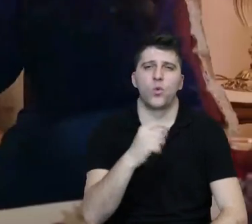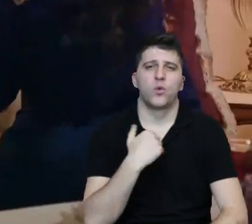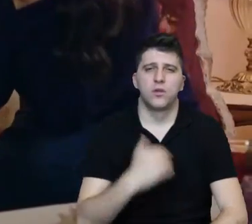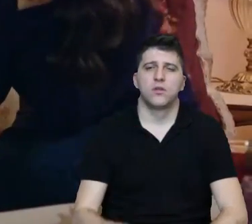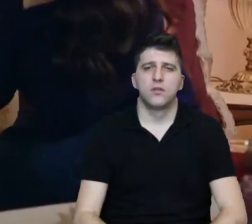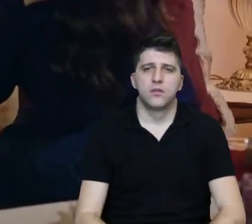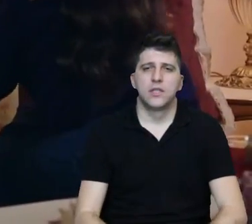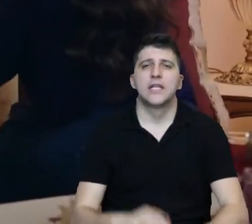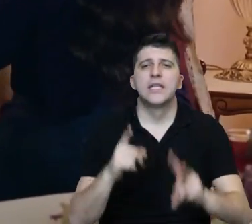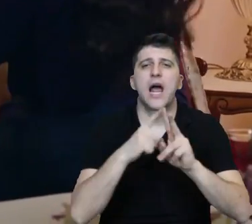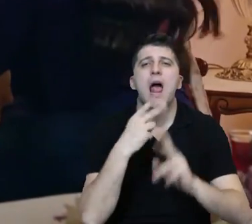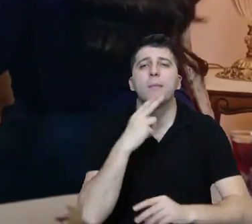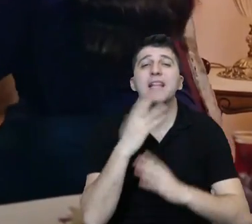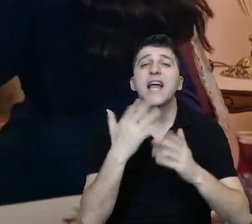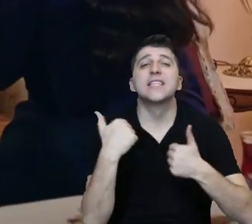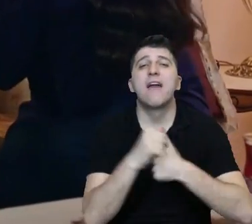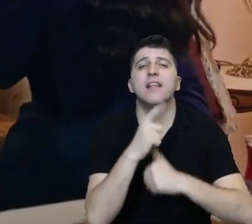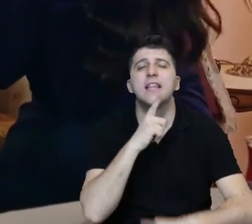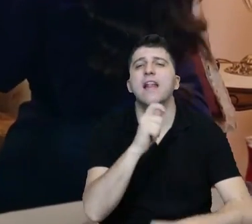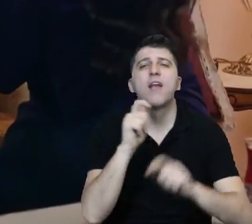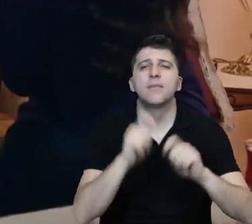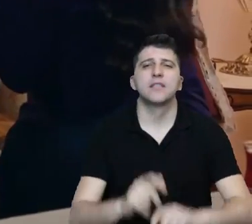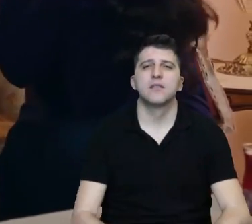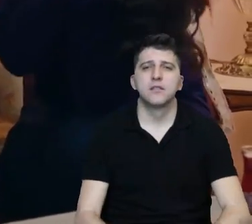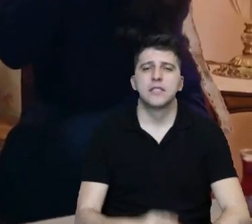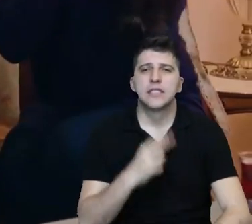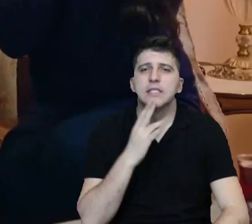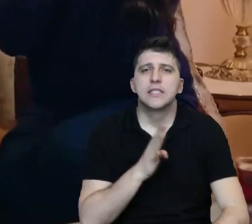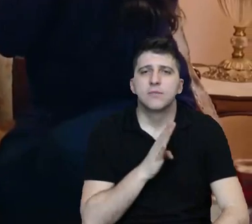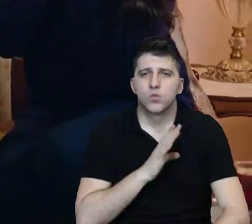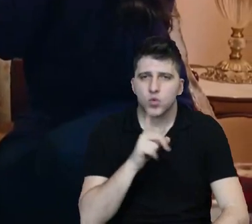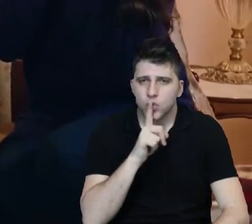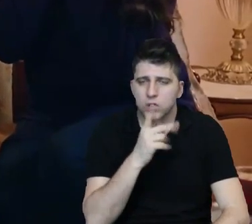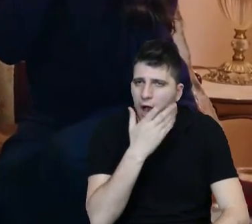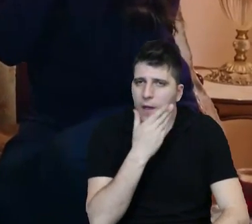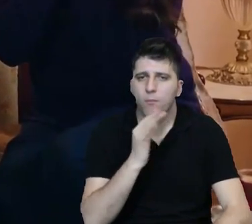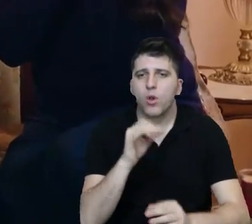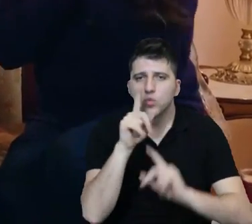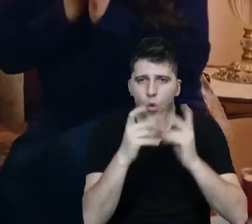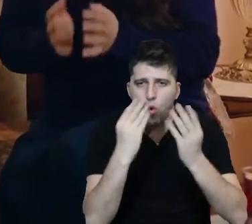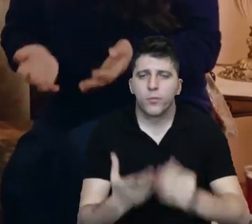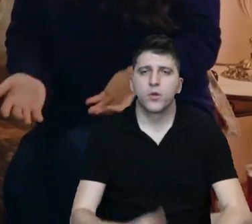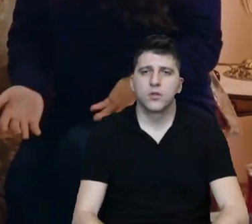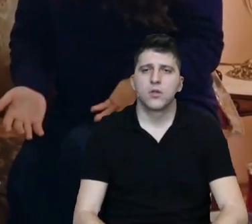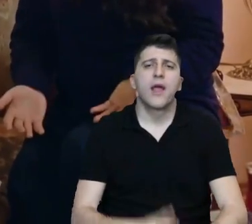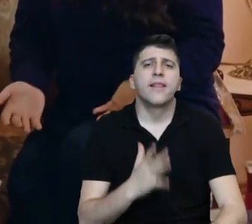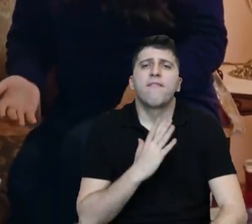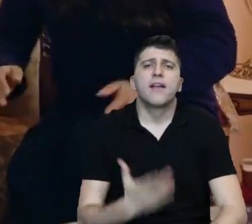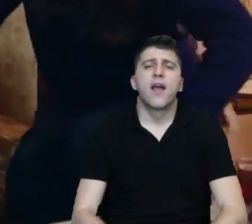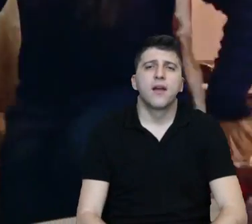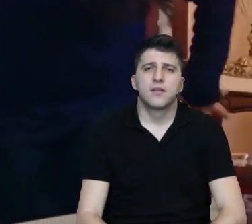geliyoruz. Nalan ablaya nasıl evlilik teklif etti? Kızım sus, ayıp böyle sorular sorulur mu ya? Ay ne var